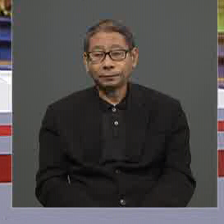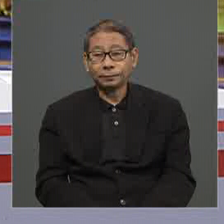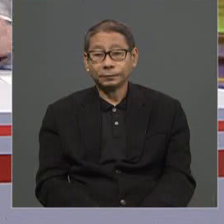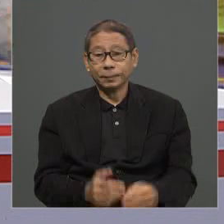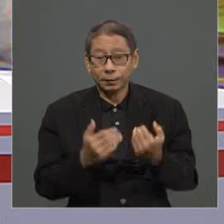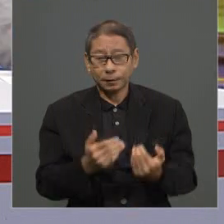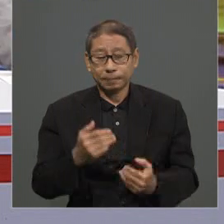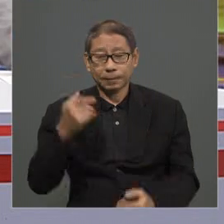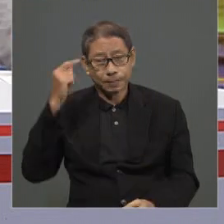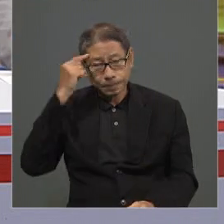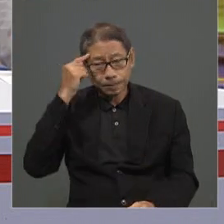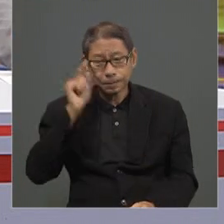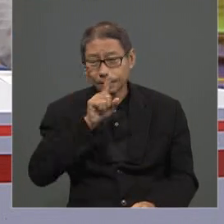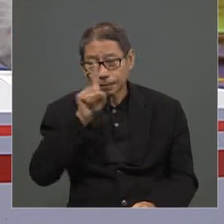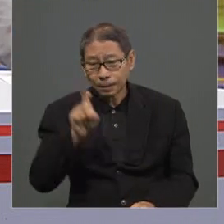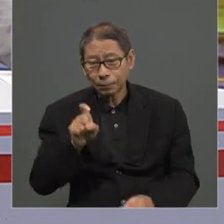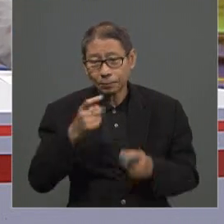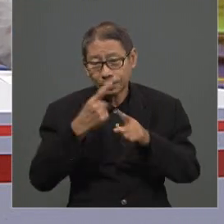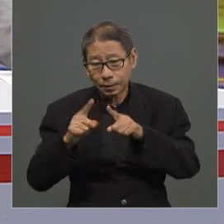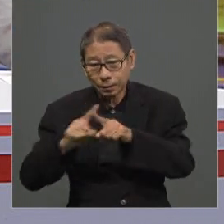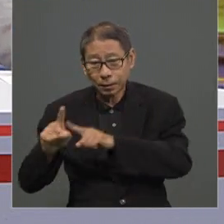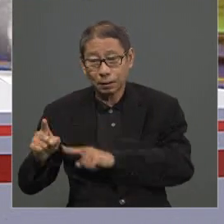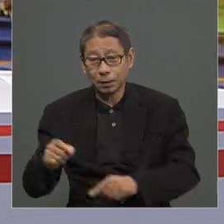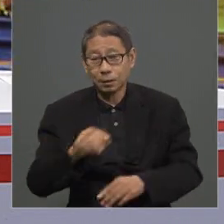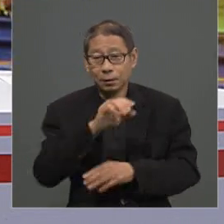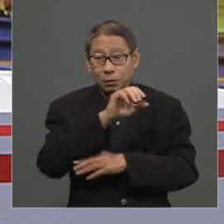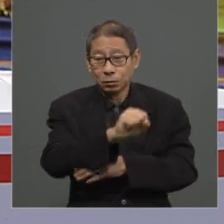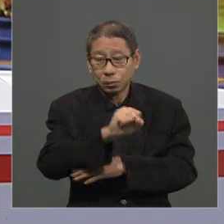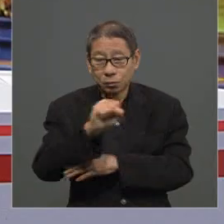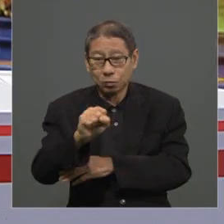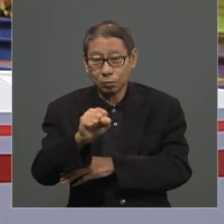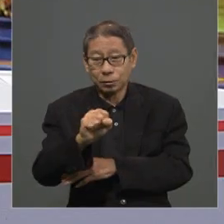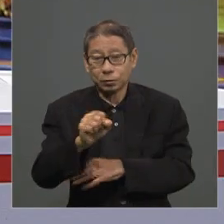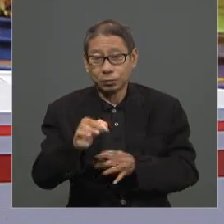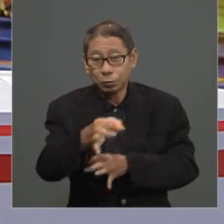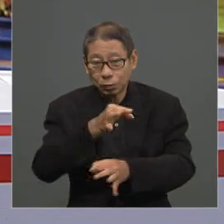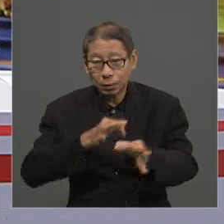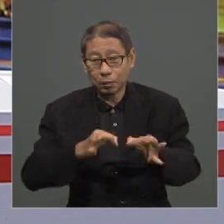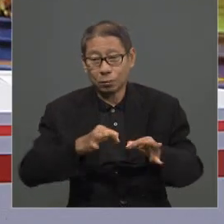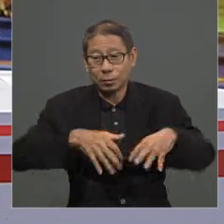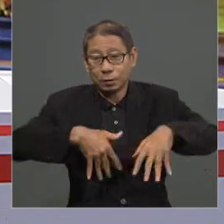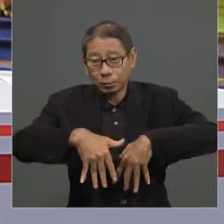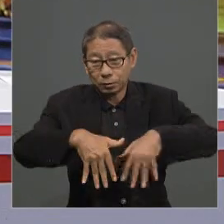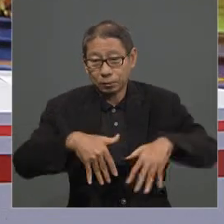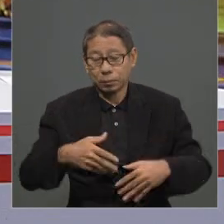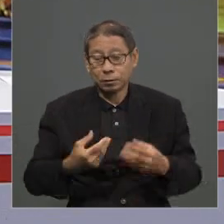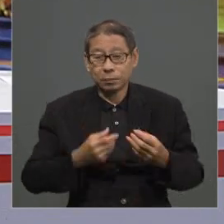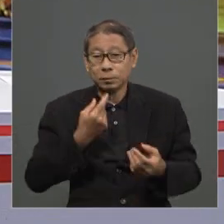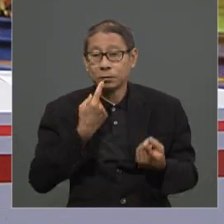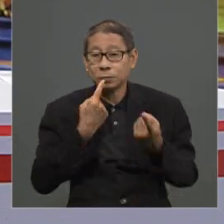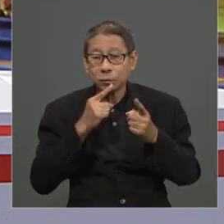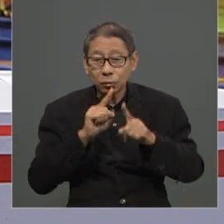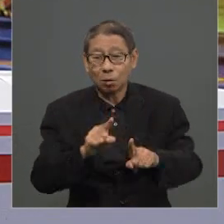คือณตอนนี้มันยังมีข้อสงสัยอีกต่างๆมากมายนะครับเพราะฉะนั้นส.ส.ในฐานะตัวแทนของประชาชนเน ี่ ยก็มีส่วนในการที่จะมาคลายข้อสงสัย